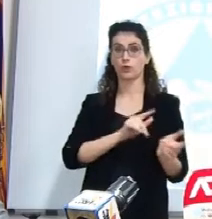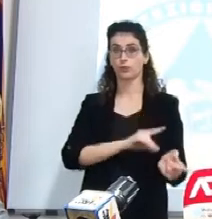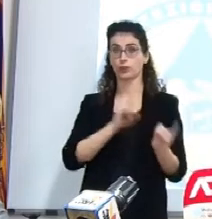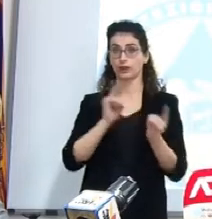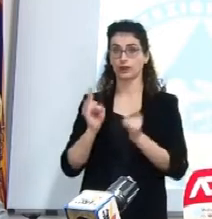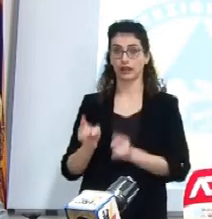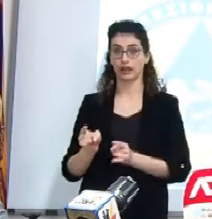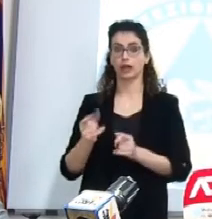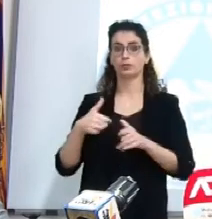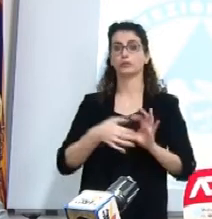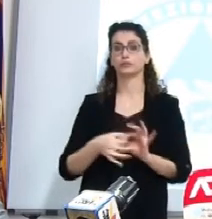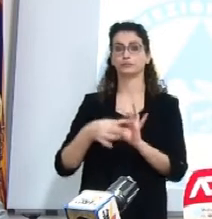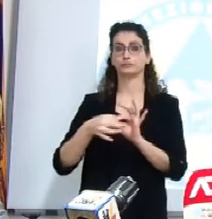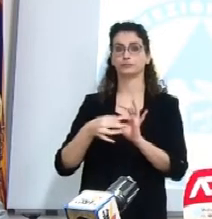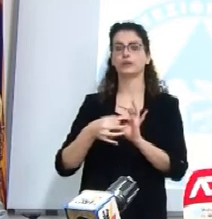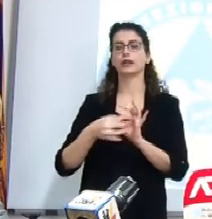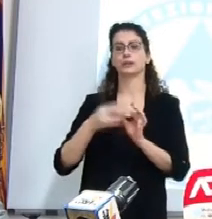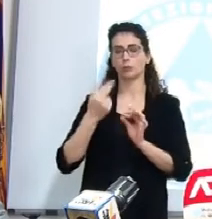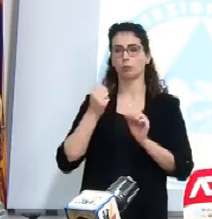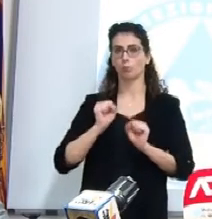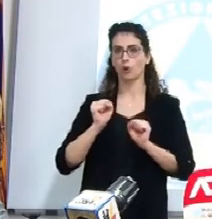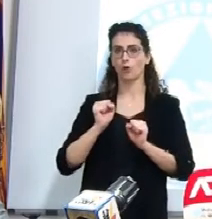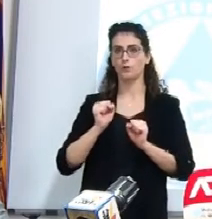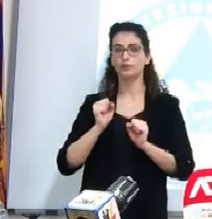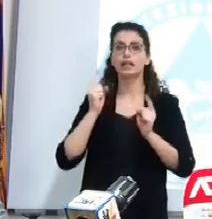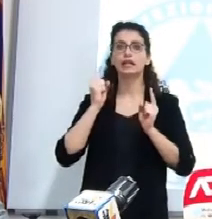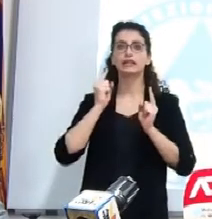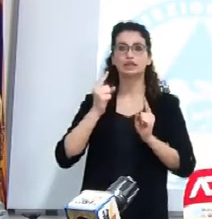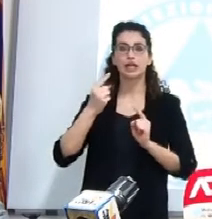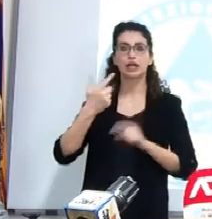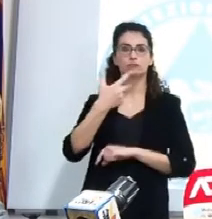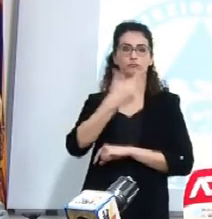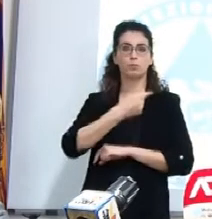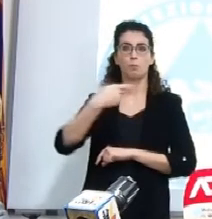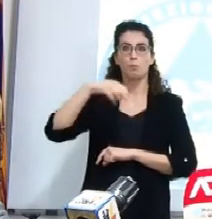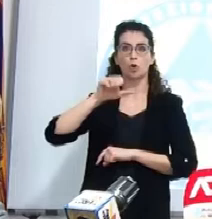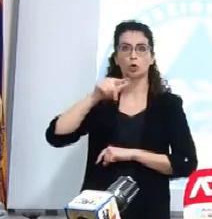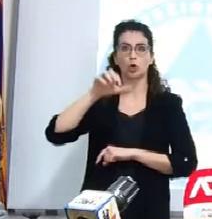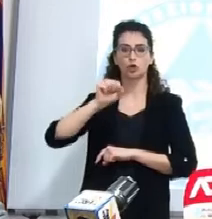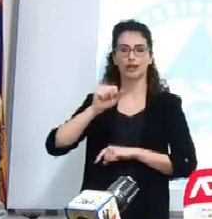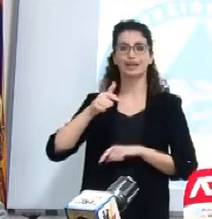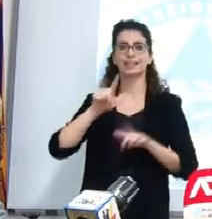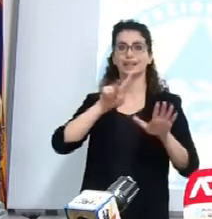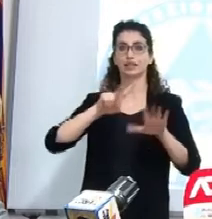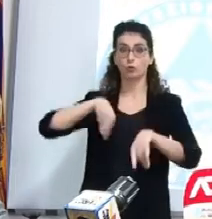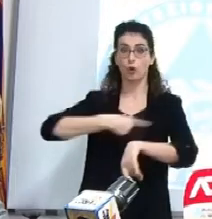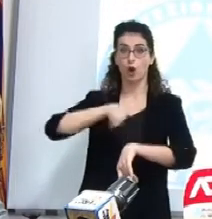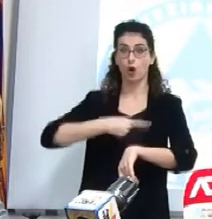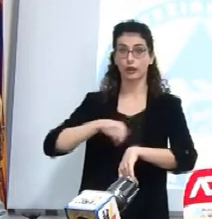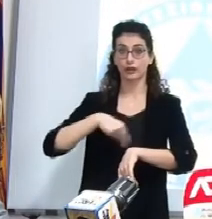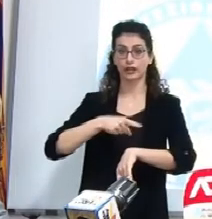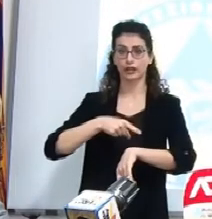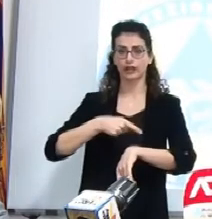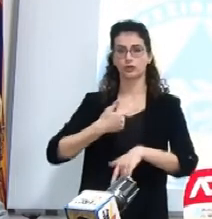associati a una possibile mortalità se riusciamo a fare questo anticorpo monoclonale nelle prime 72 ore diciamo entro i primi